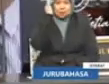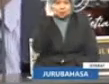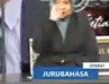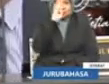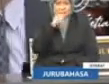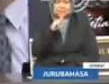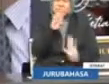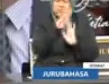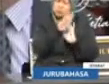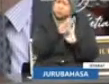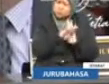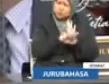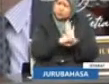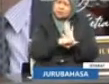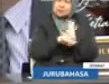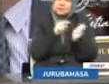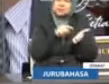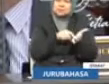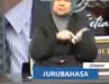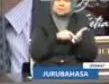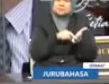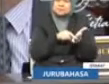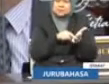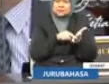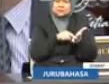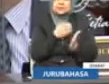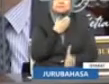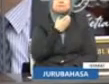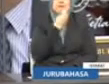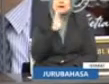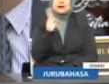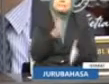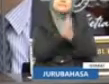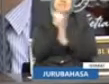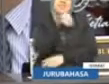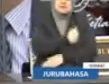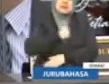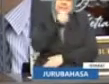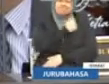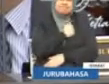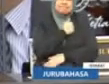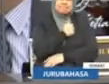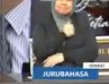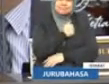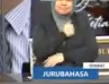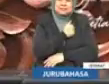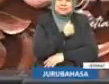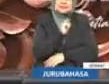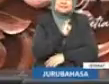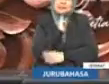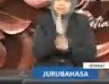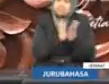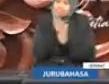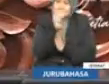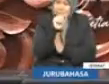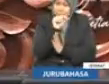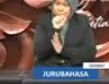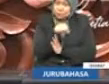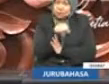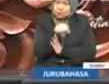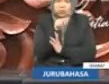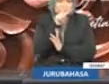atau bahwa kekurangan ini mempengaruhi kata itu wanita Maaf Ibu barat tes ingin